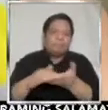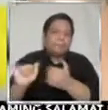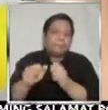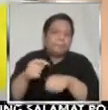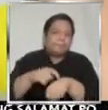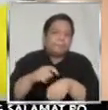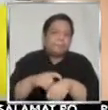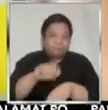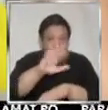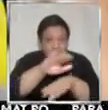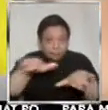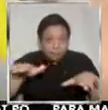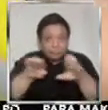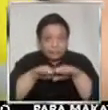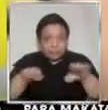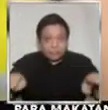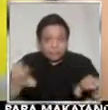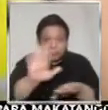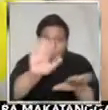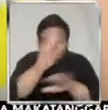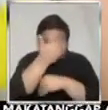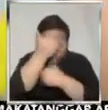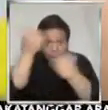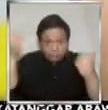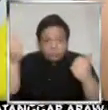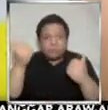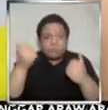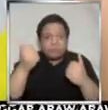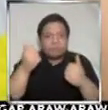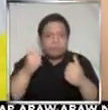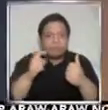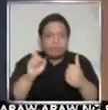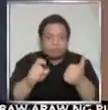po kalimutan na mag-help sa mama